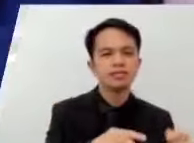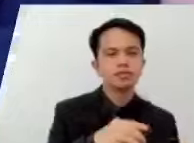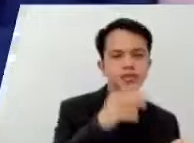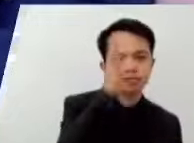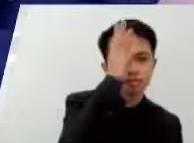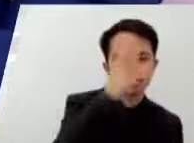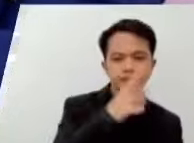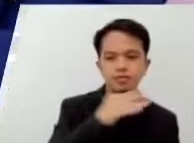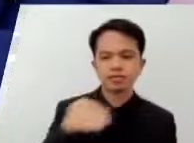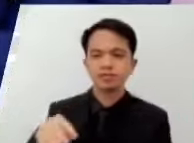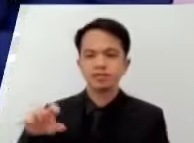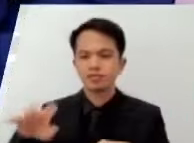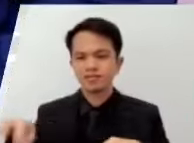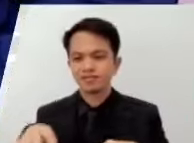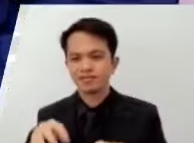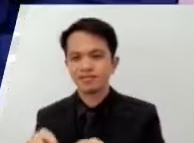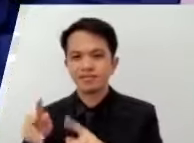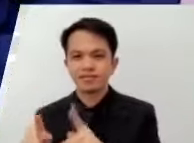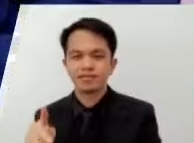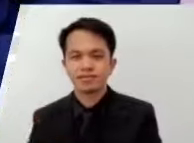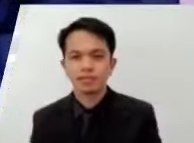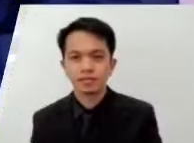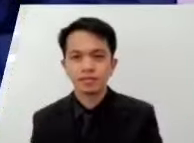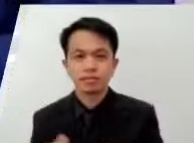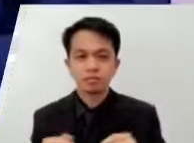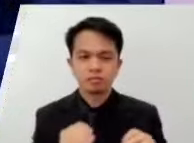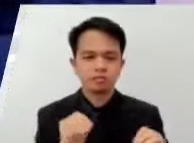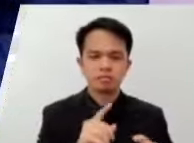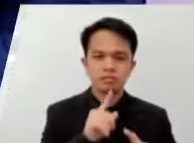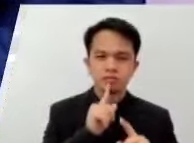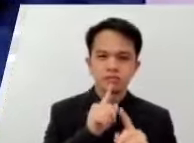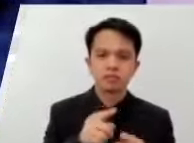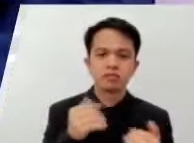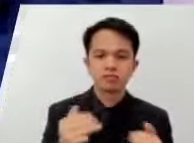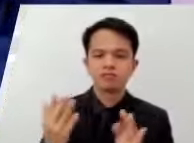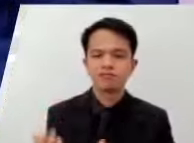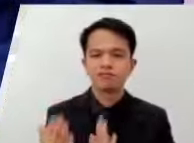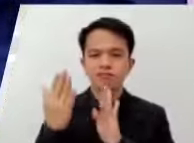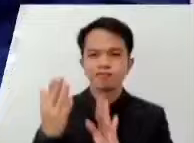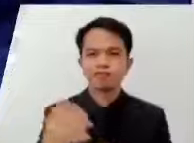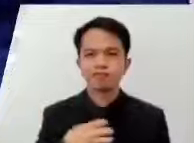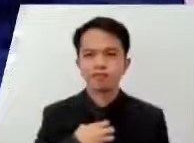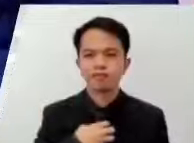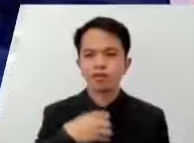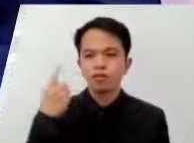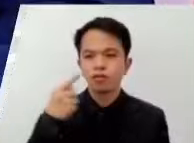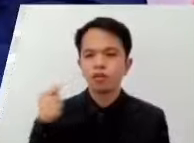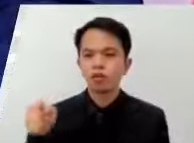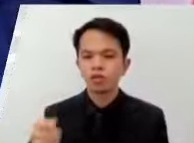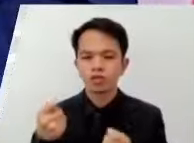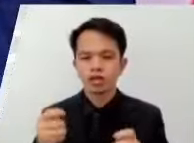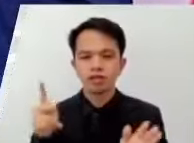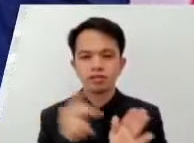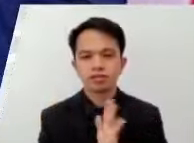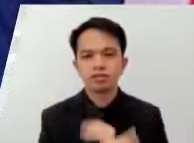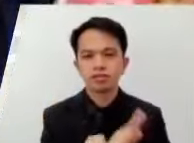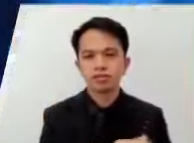Tumangging magbigay ng pahayag ang suspect na naharap ngayon sa reklamang frustrated murder. Mayon ang balita si EJ